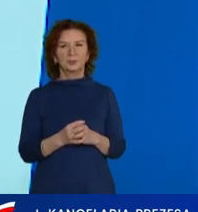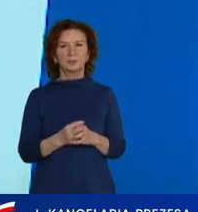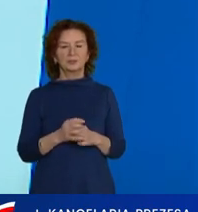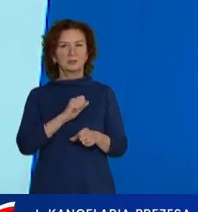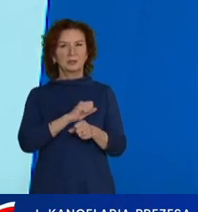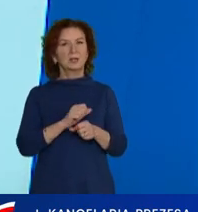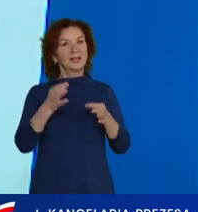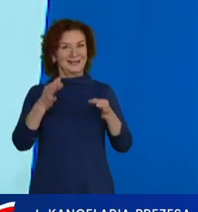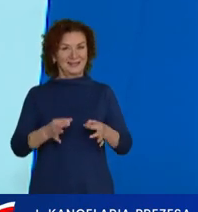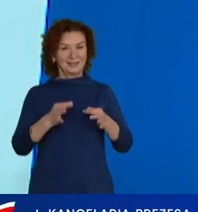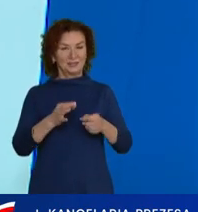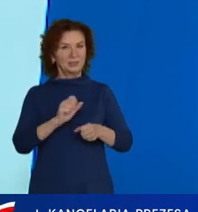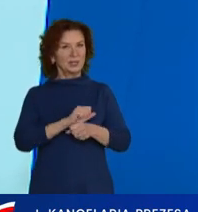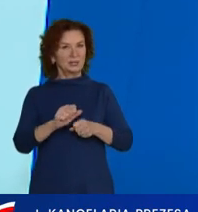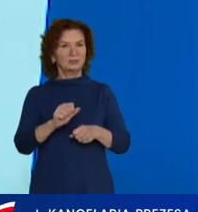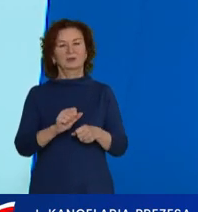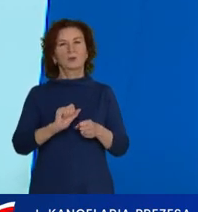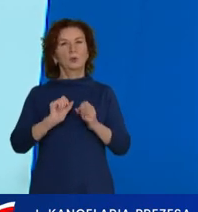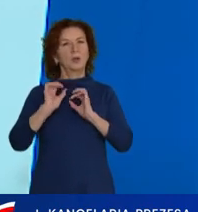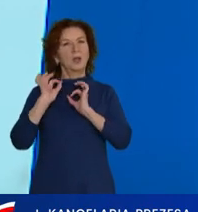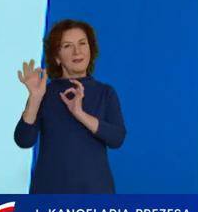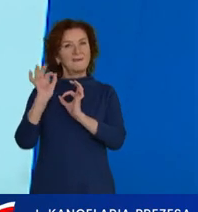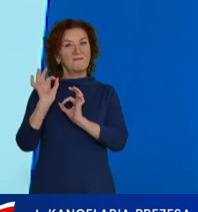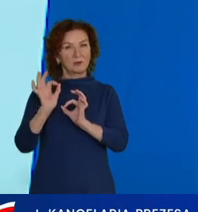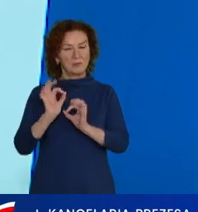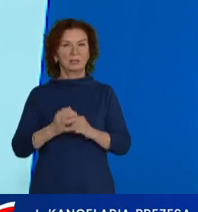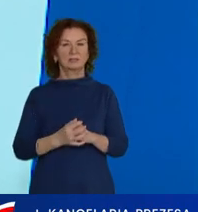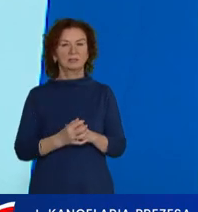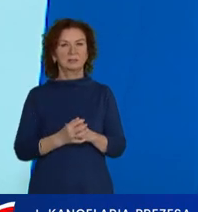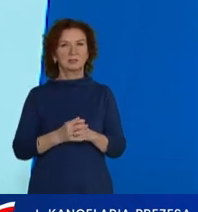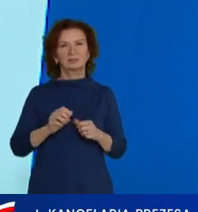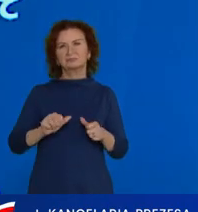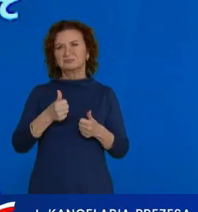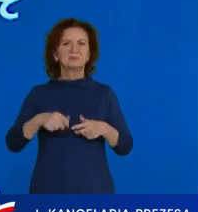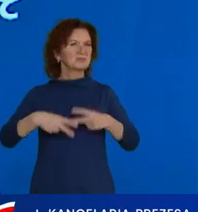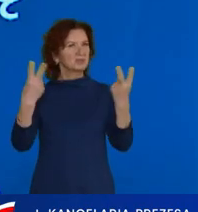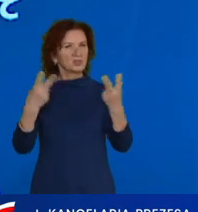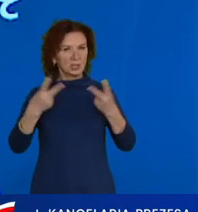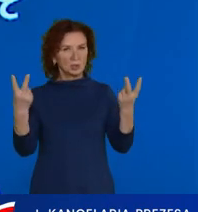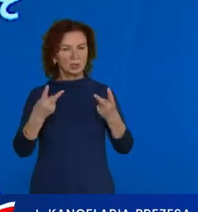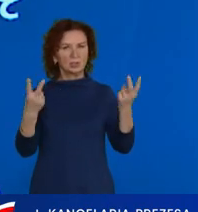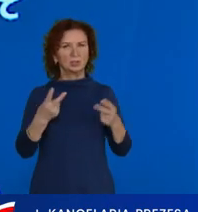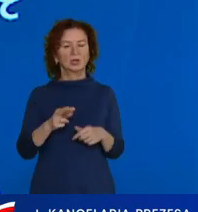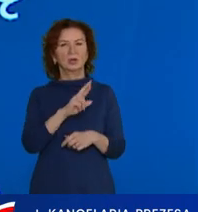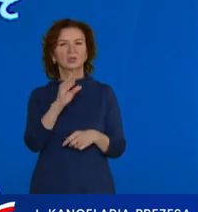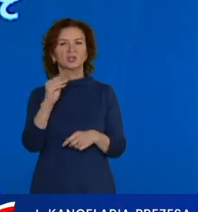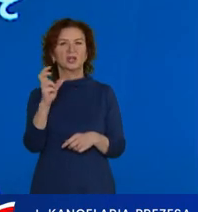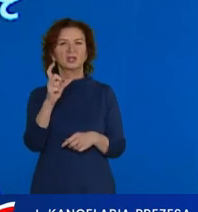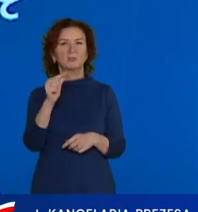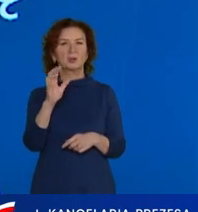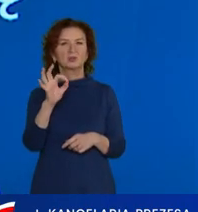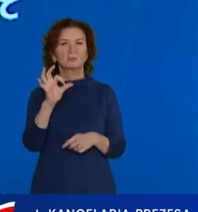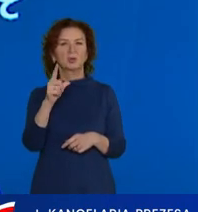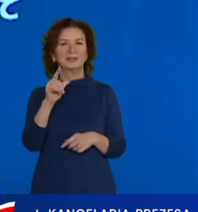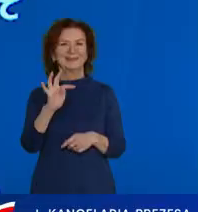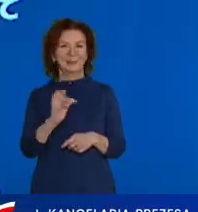pojawił się dzisiaj materiał informacyjny w jednym z dzienników. Rzeczpospolita napisała, że